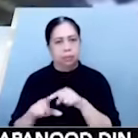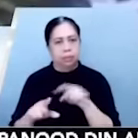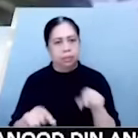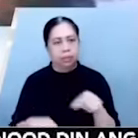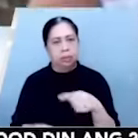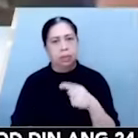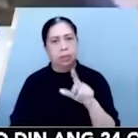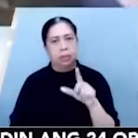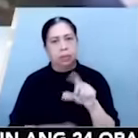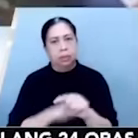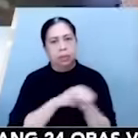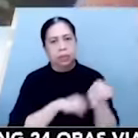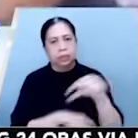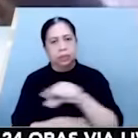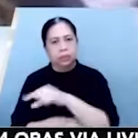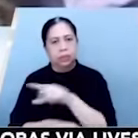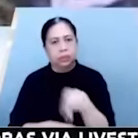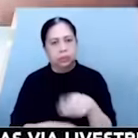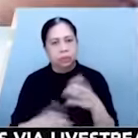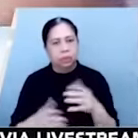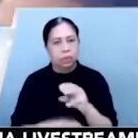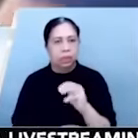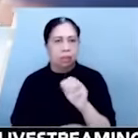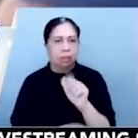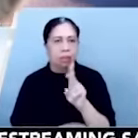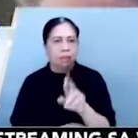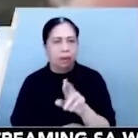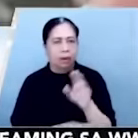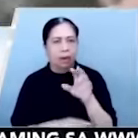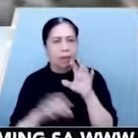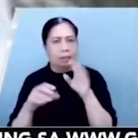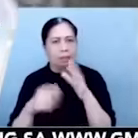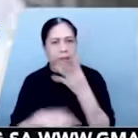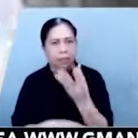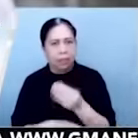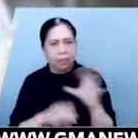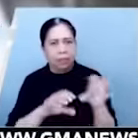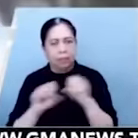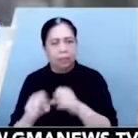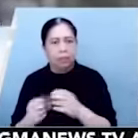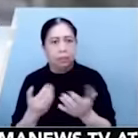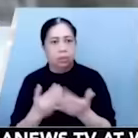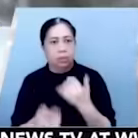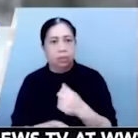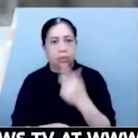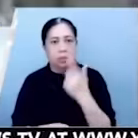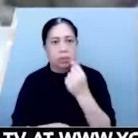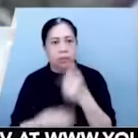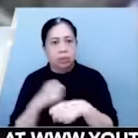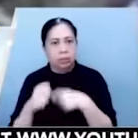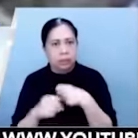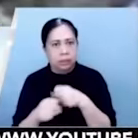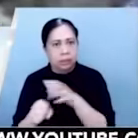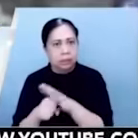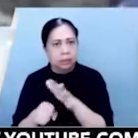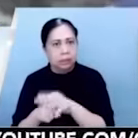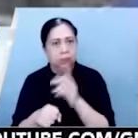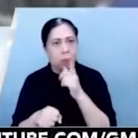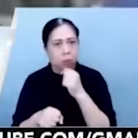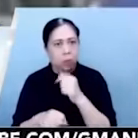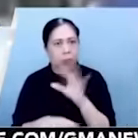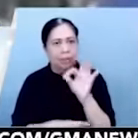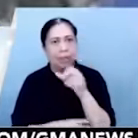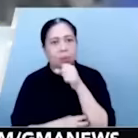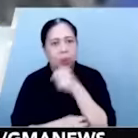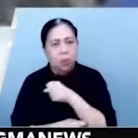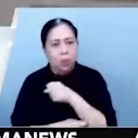ang lalaking ito sa Malvar, Batangas. Mahigit 20 siyang nagtago dahil sa pang-aabuso umano sa 9 taong gulang na